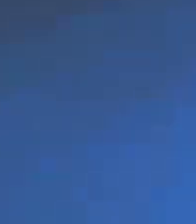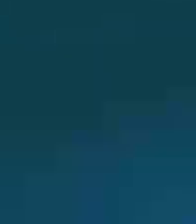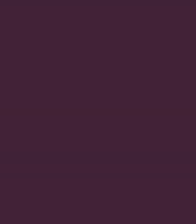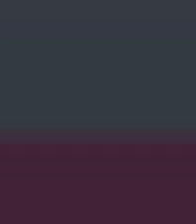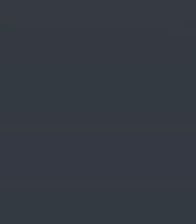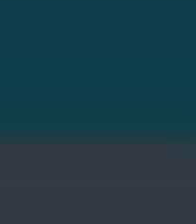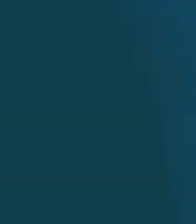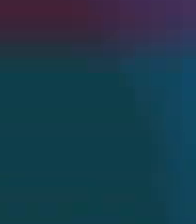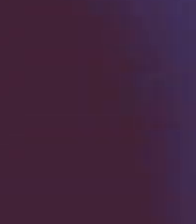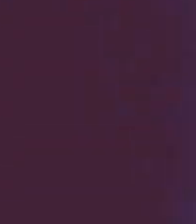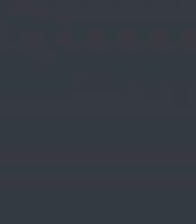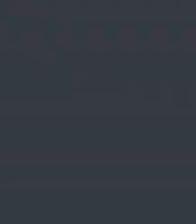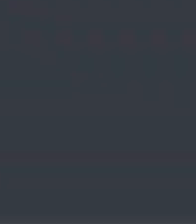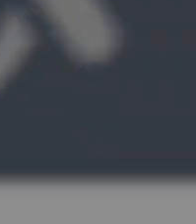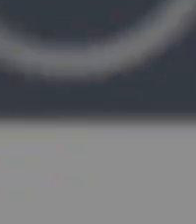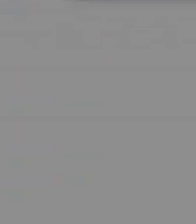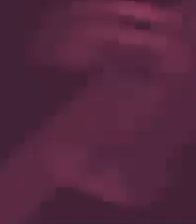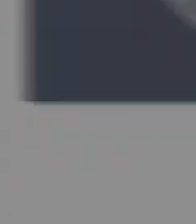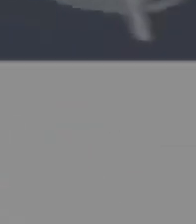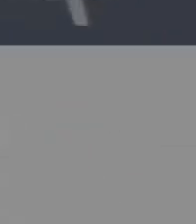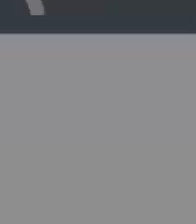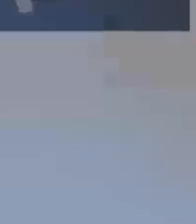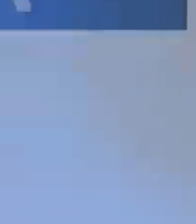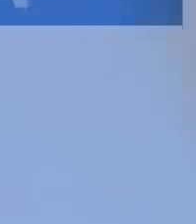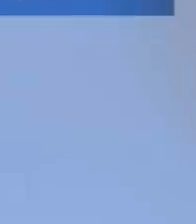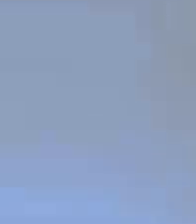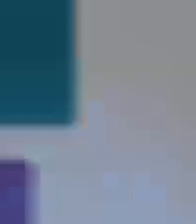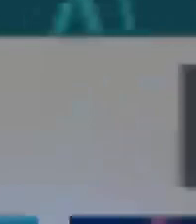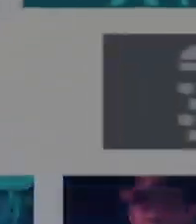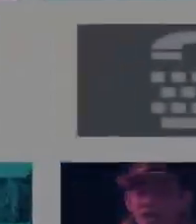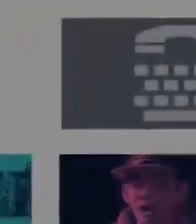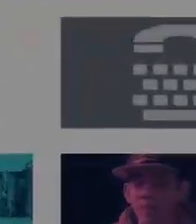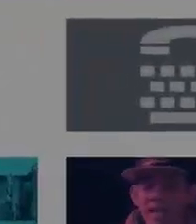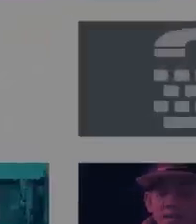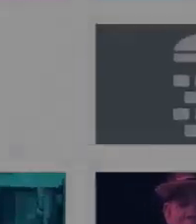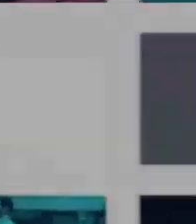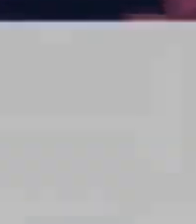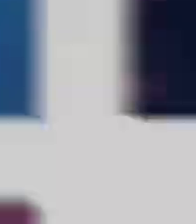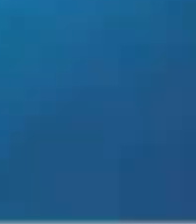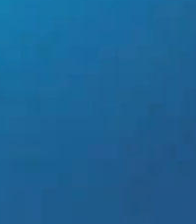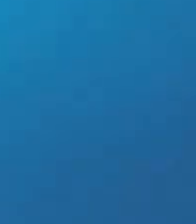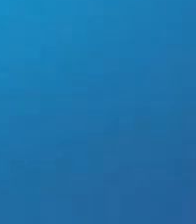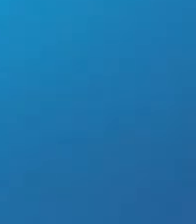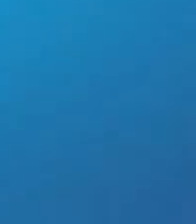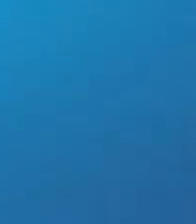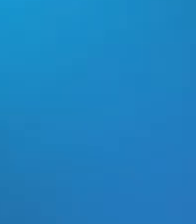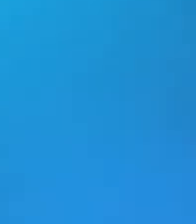ที่เบมกันก